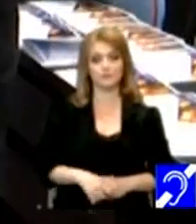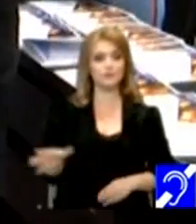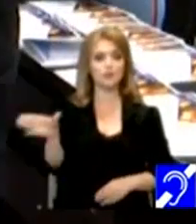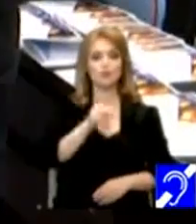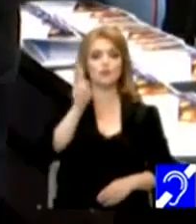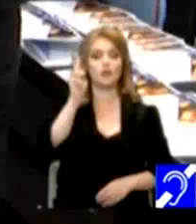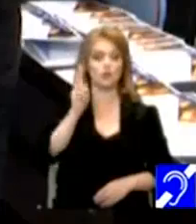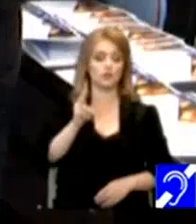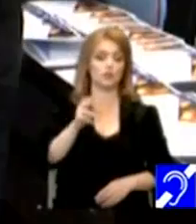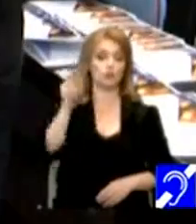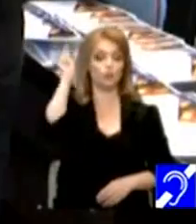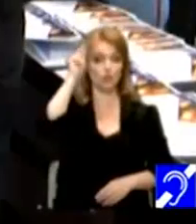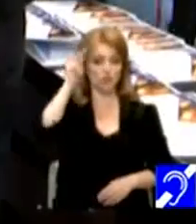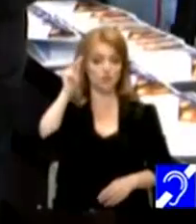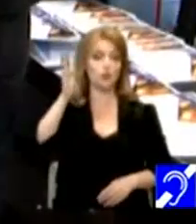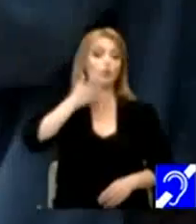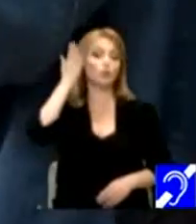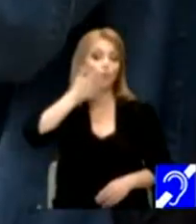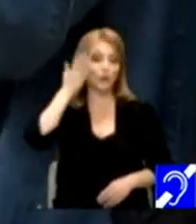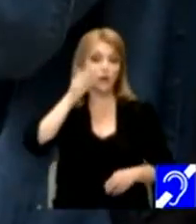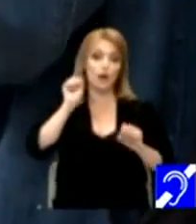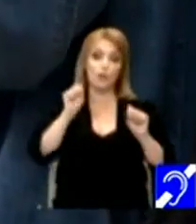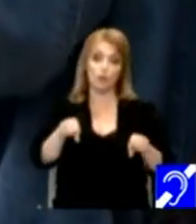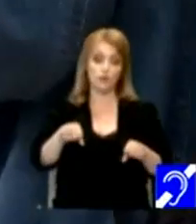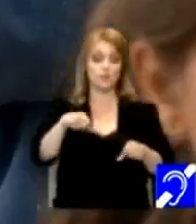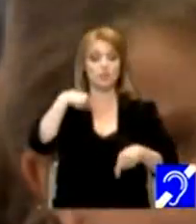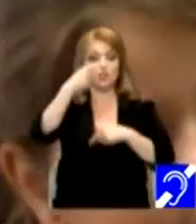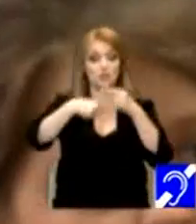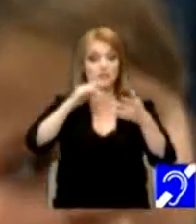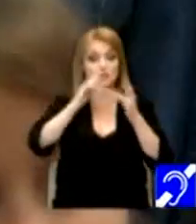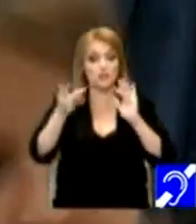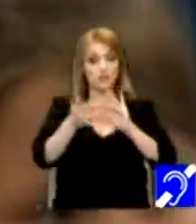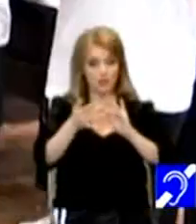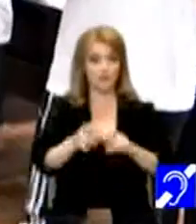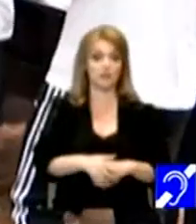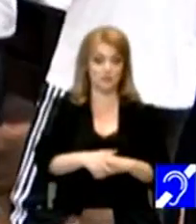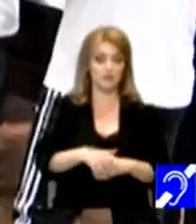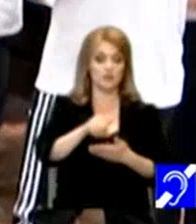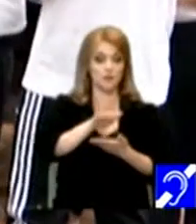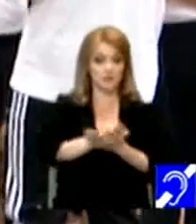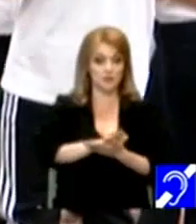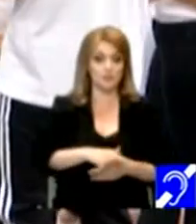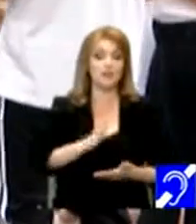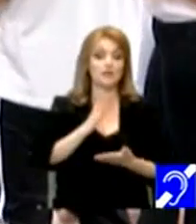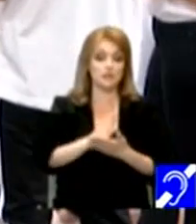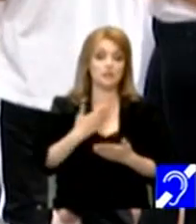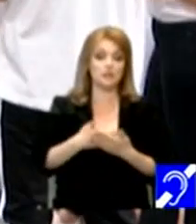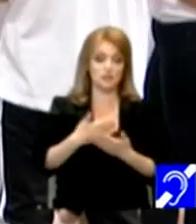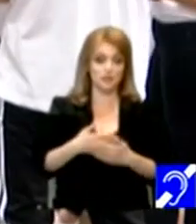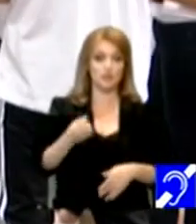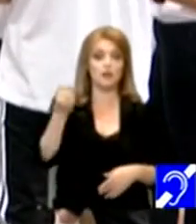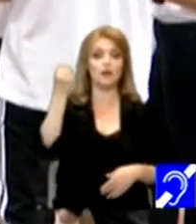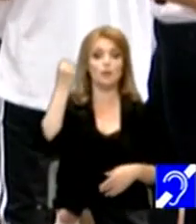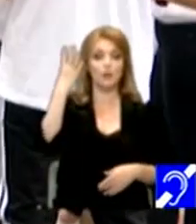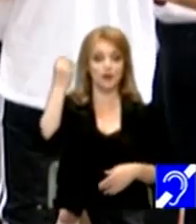Toți cei care vor să-și facă studiile în România își pot depune online dosarele de admitere. Sunt aproximativ